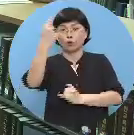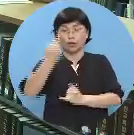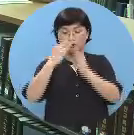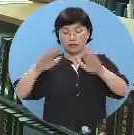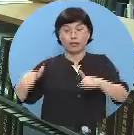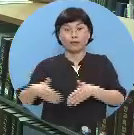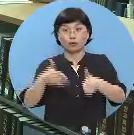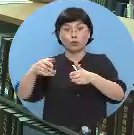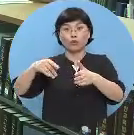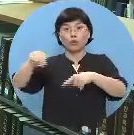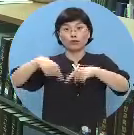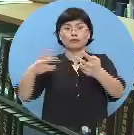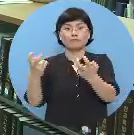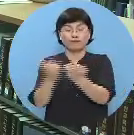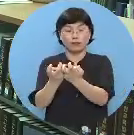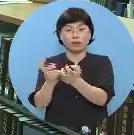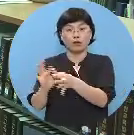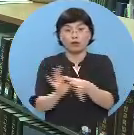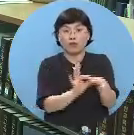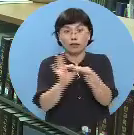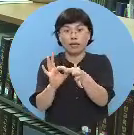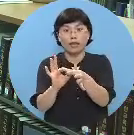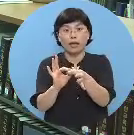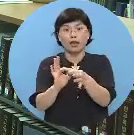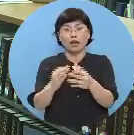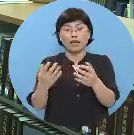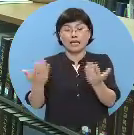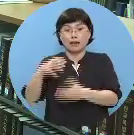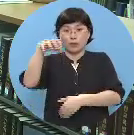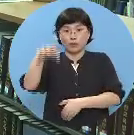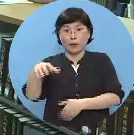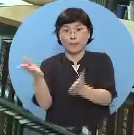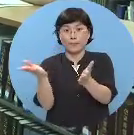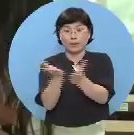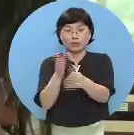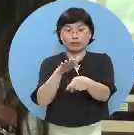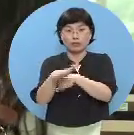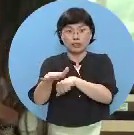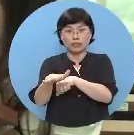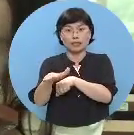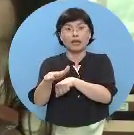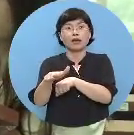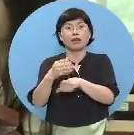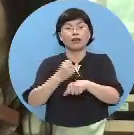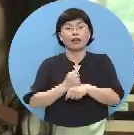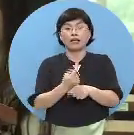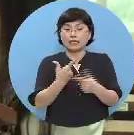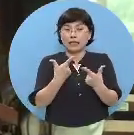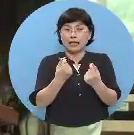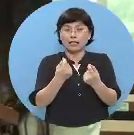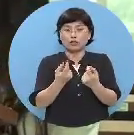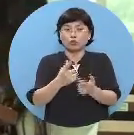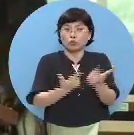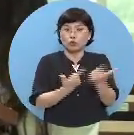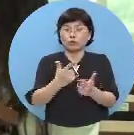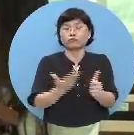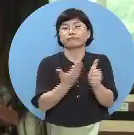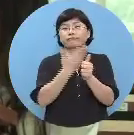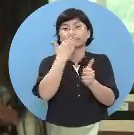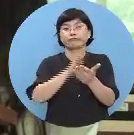전남의 도정정책과 연계해서 현장 맞춤형 국가직무능력 표준에 맞춰서 개편 운영할